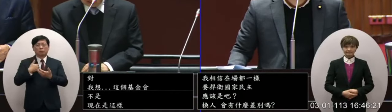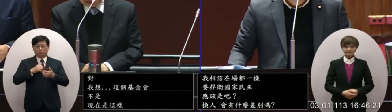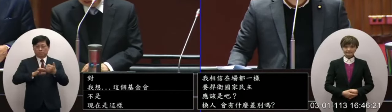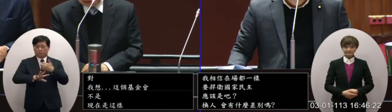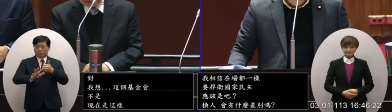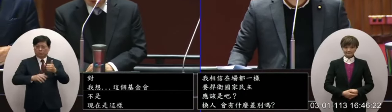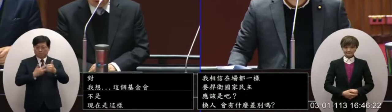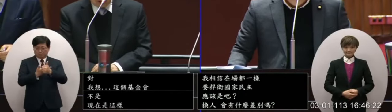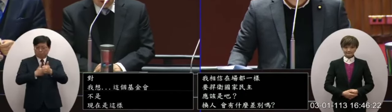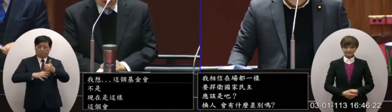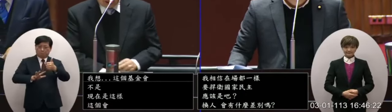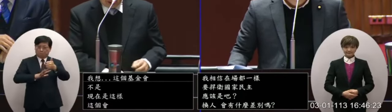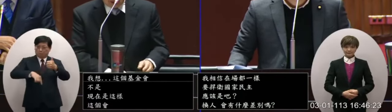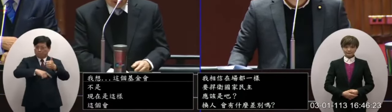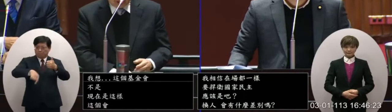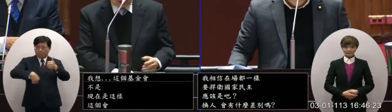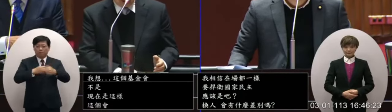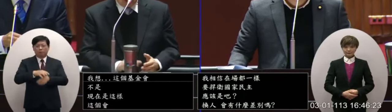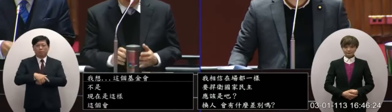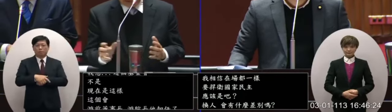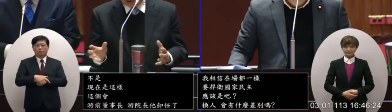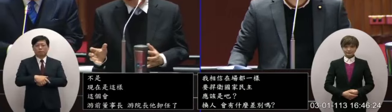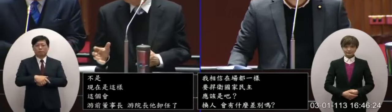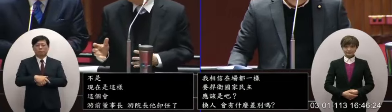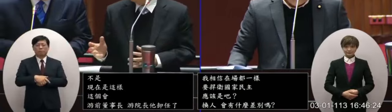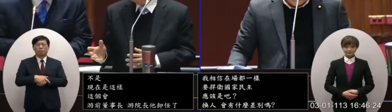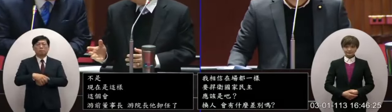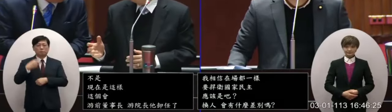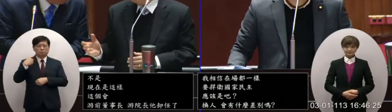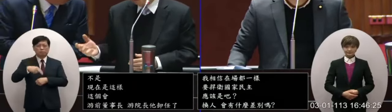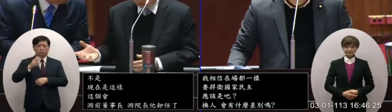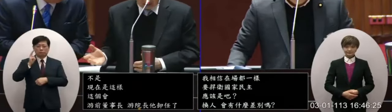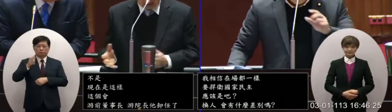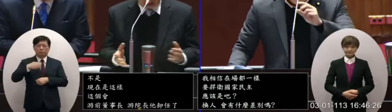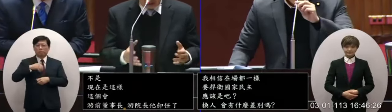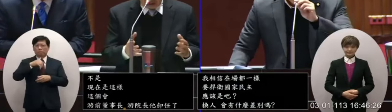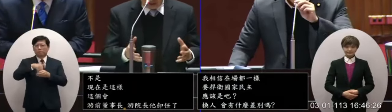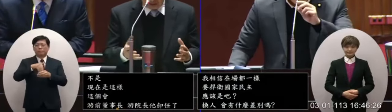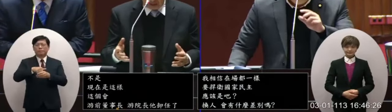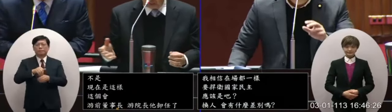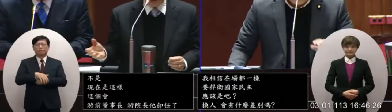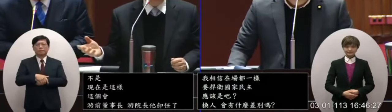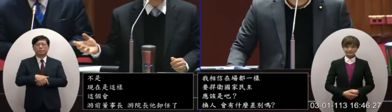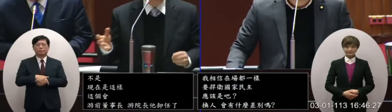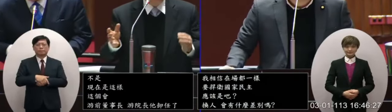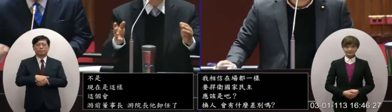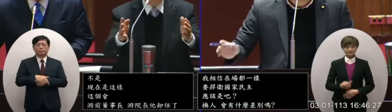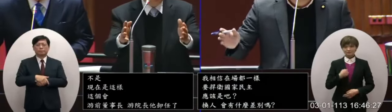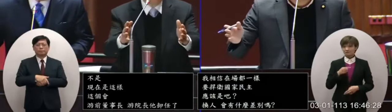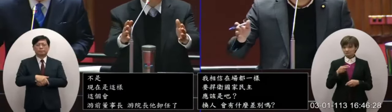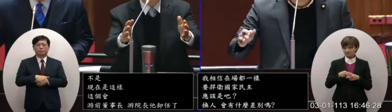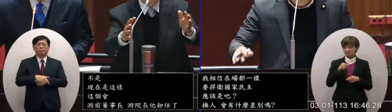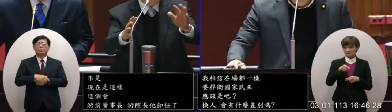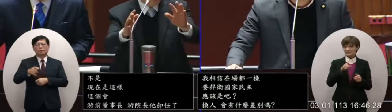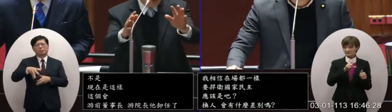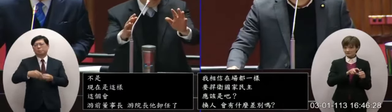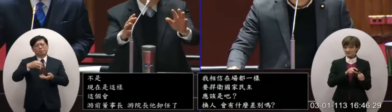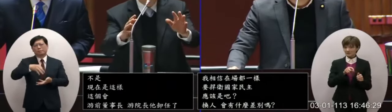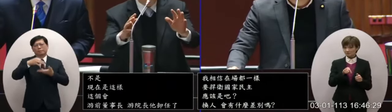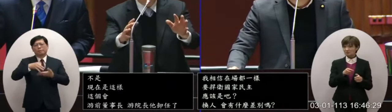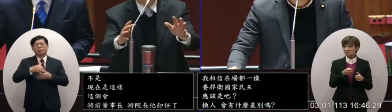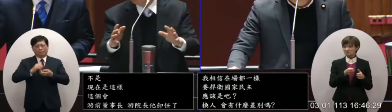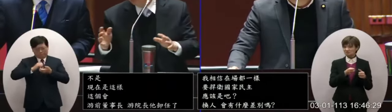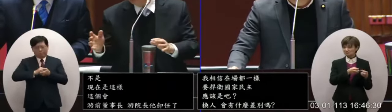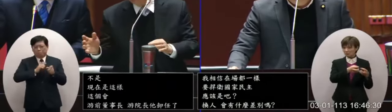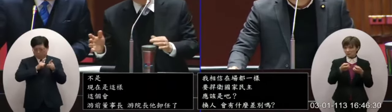董事长这些职务哈。会由相关的情况来 我相信这个话题会， 但是你不用担心啦、我